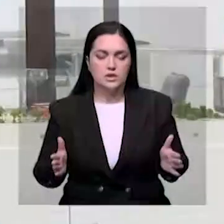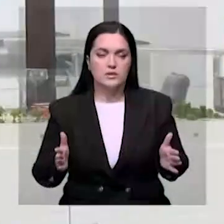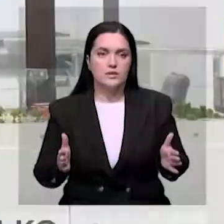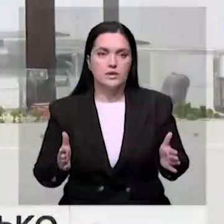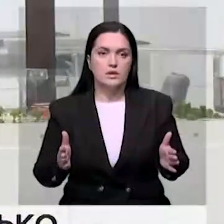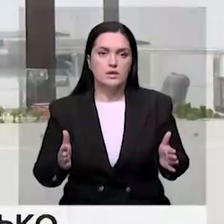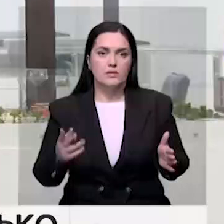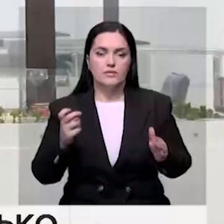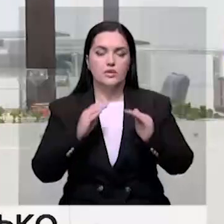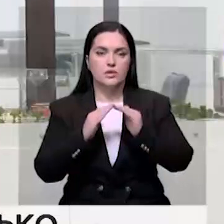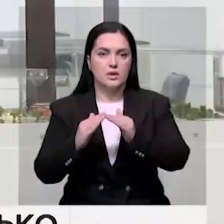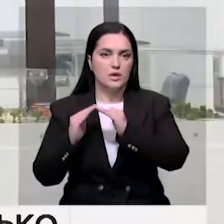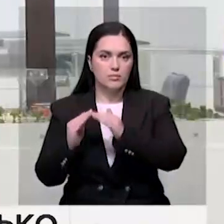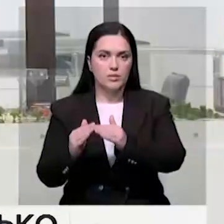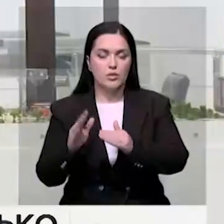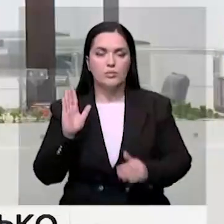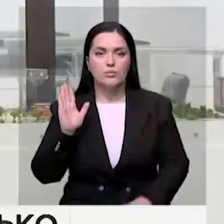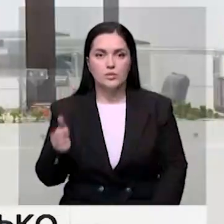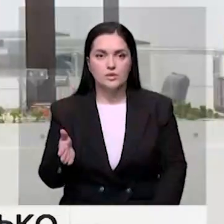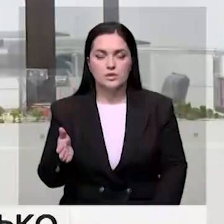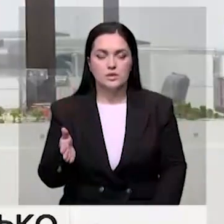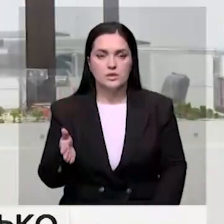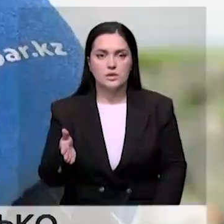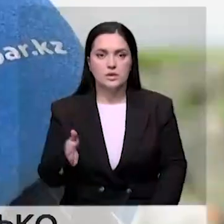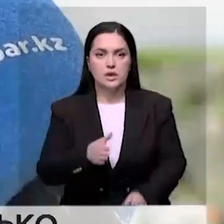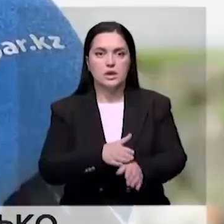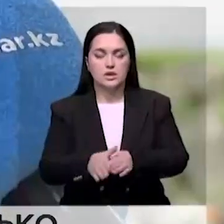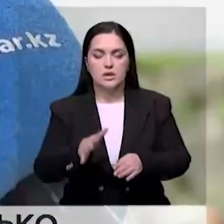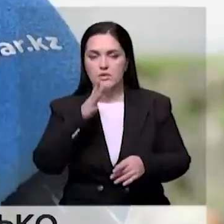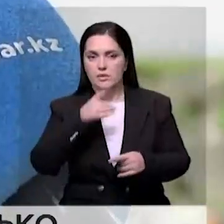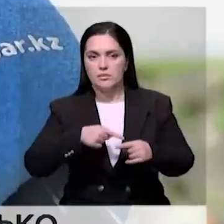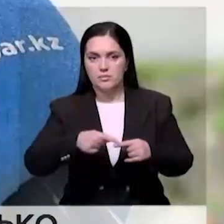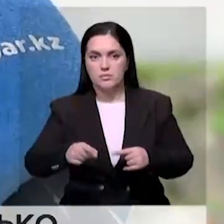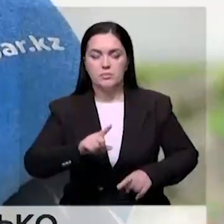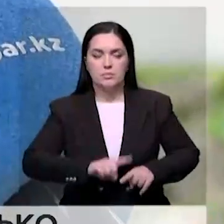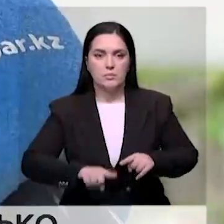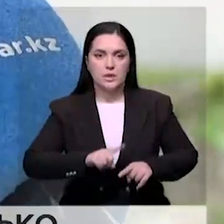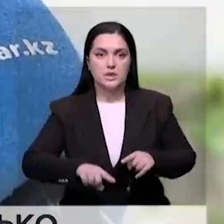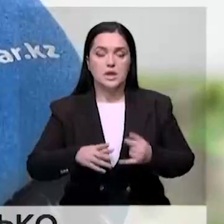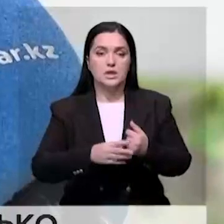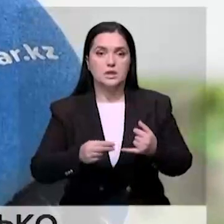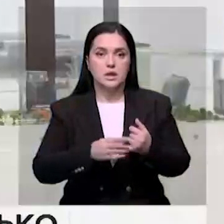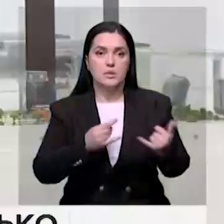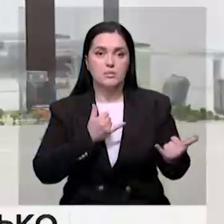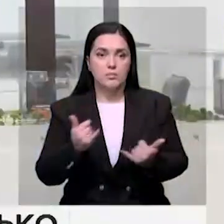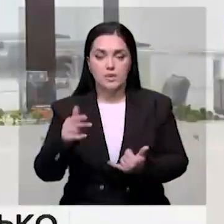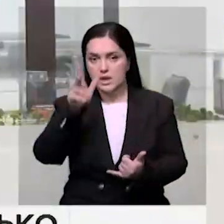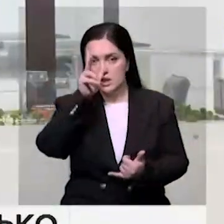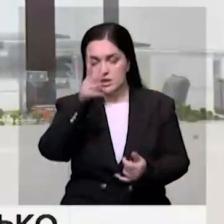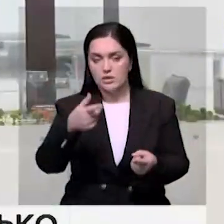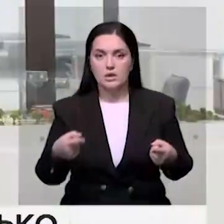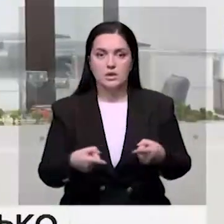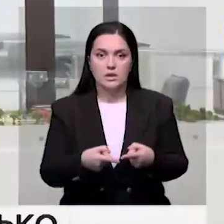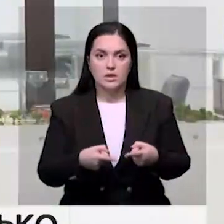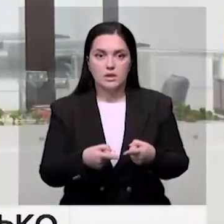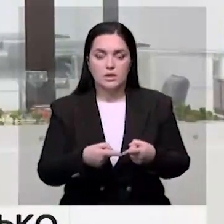домов, которые будут реализовано в ближайшие годы. Земельный участок предоставляется на 3 года в аренду.